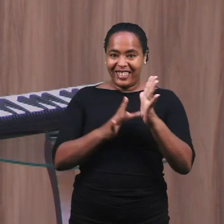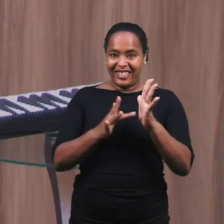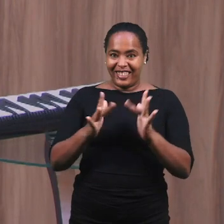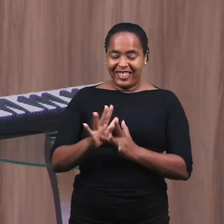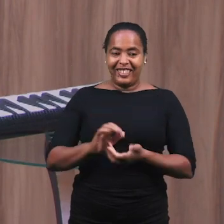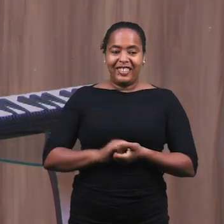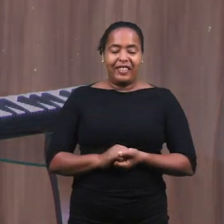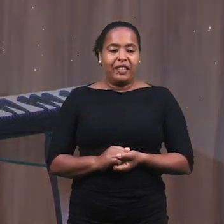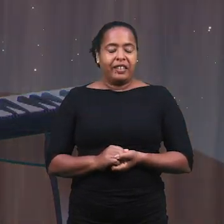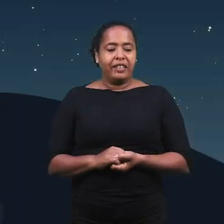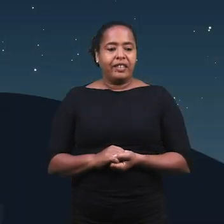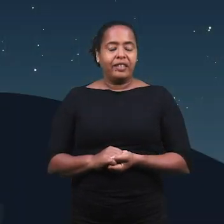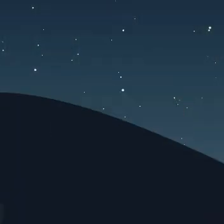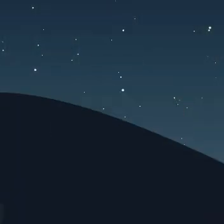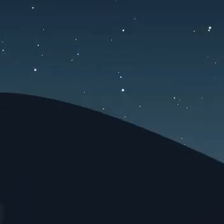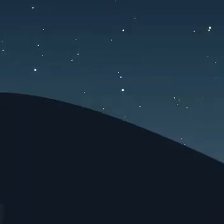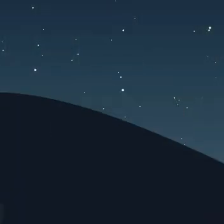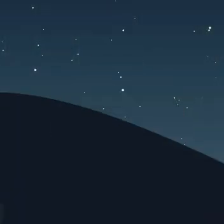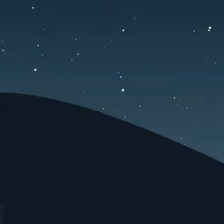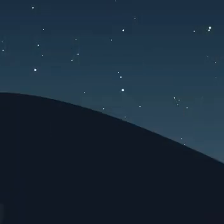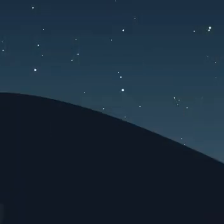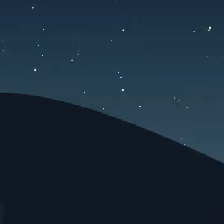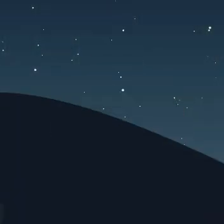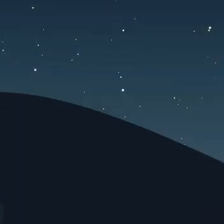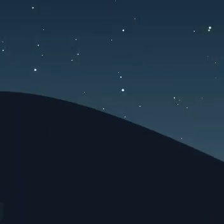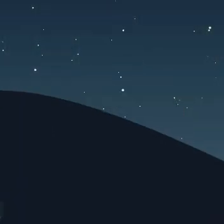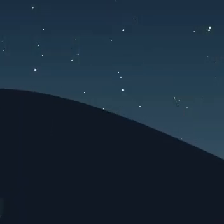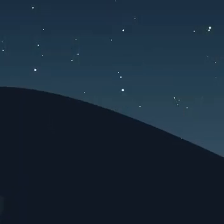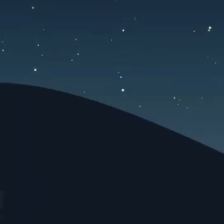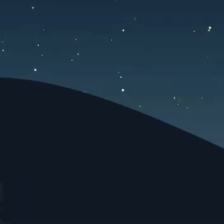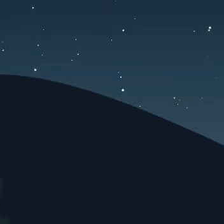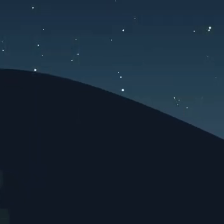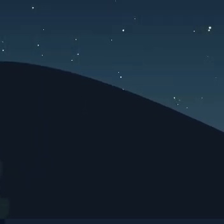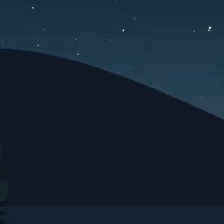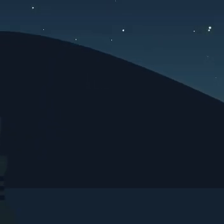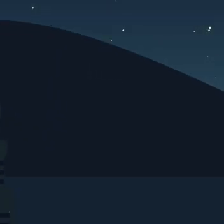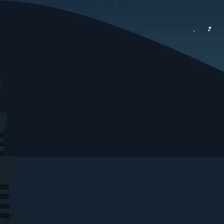и мир Господа Иисуса всем вам.